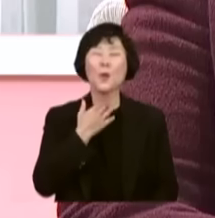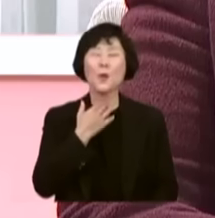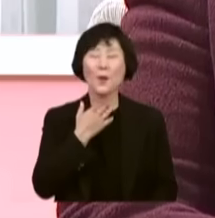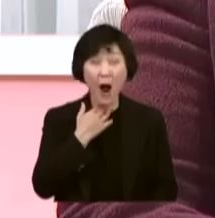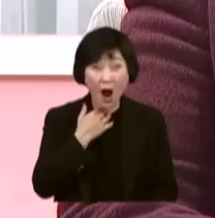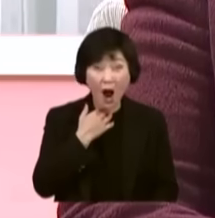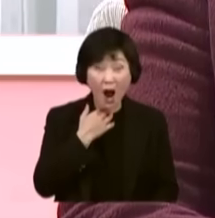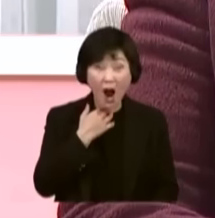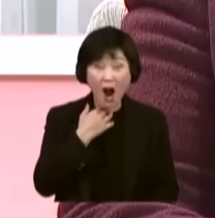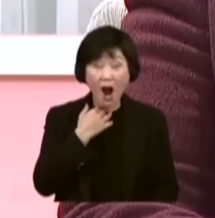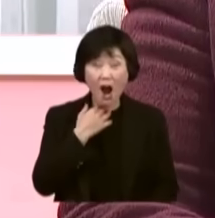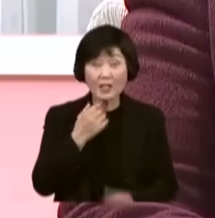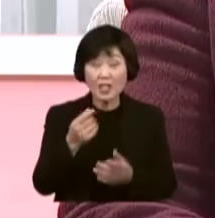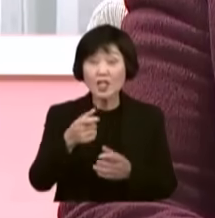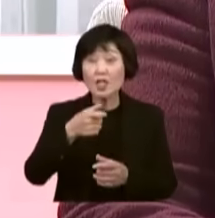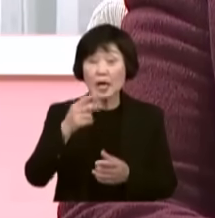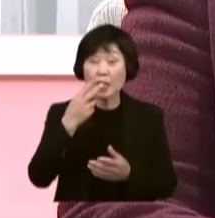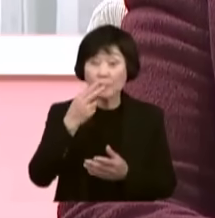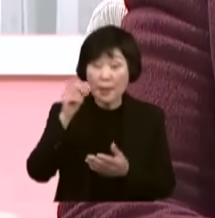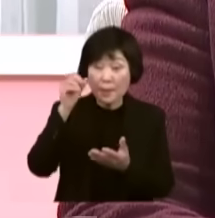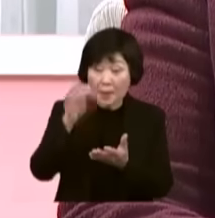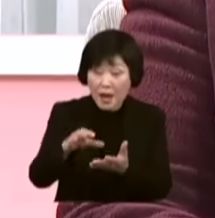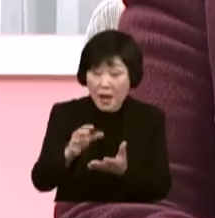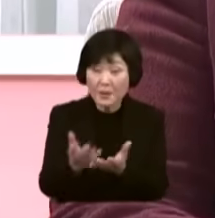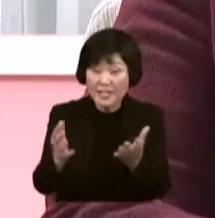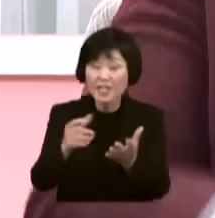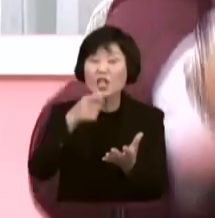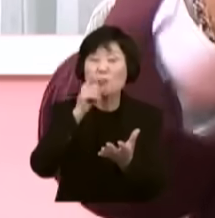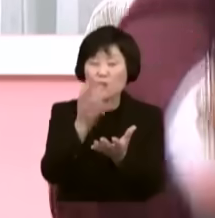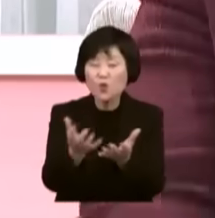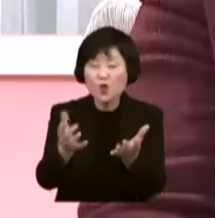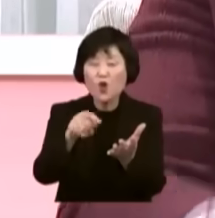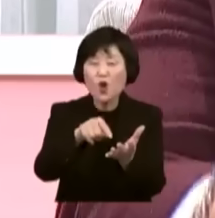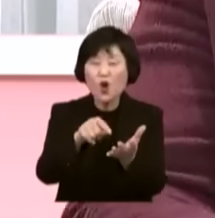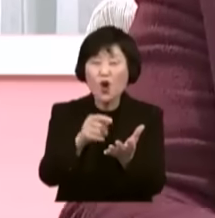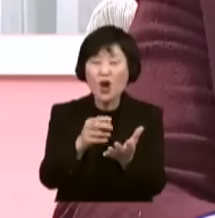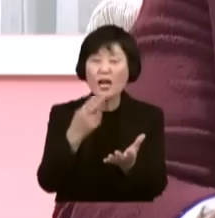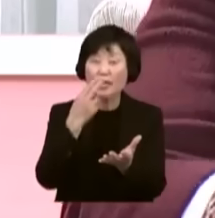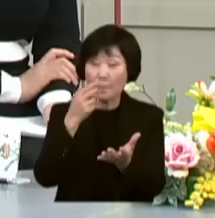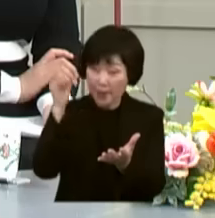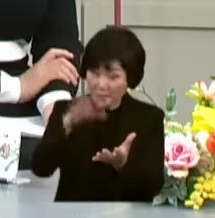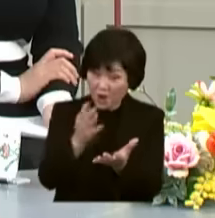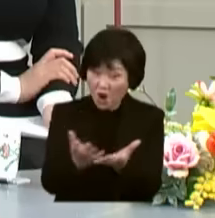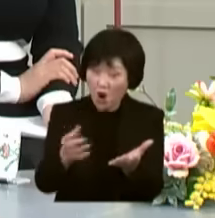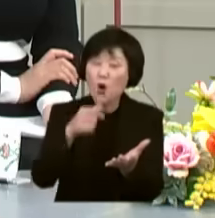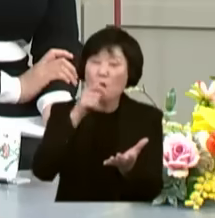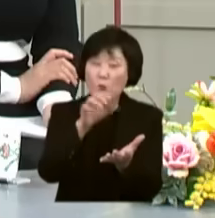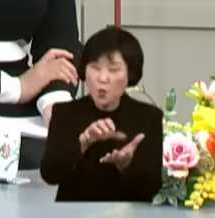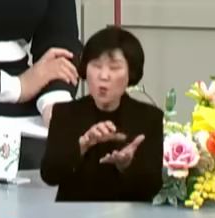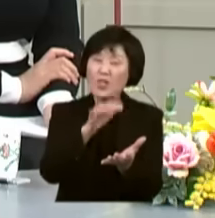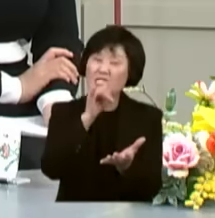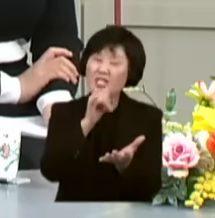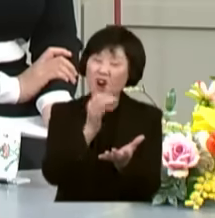칙 네. 소리가 나면서 그칙 소리가 나면서 그물 물에 흥건. 그 스탠으로 네. 된 재떨이 네. 거기다가 이제 여사님들이